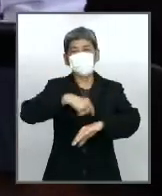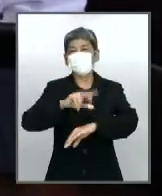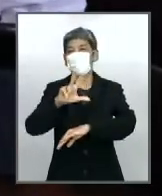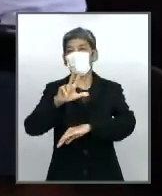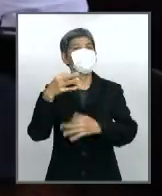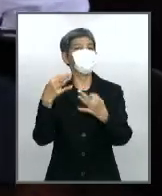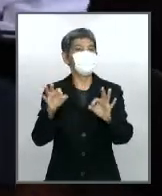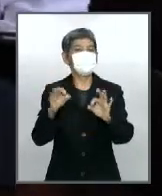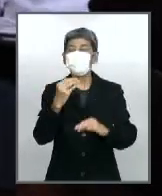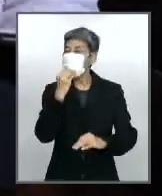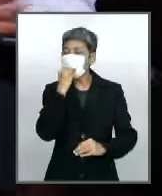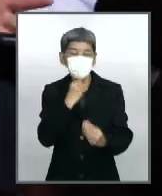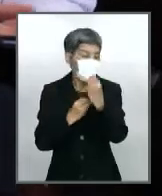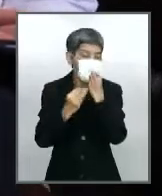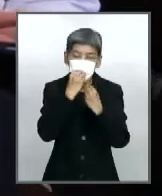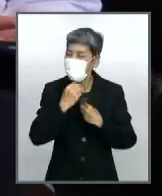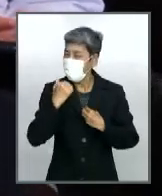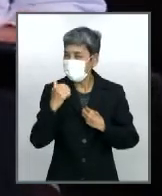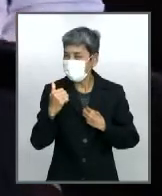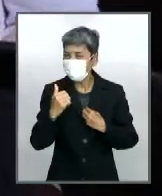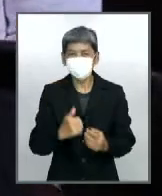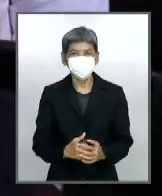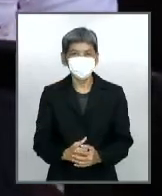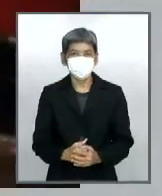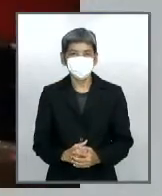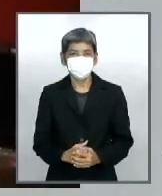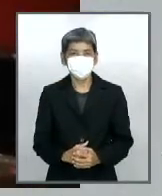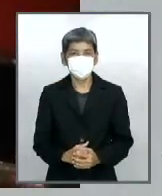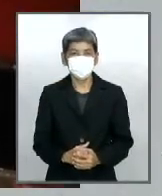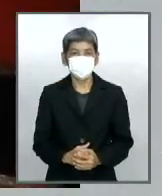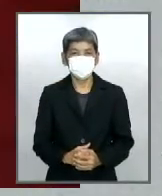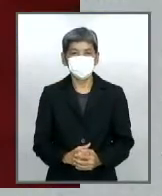3ชั่วโมง ฟรี3ชั่วโมงค่ะกินกันให้เต็มที่เลย